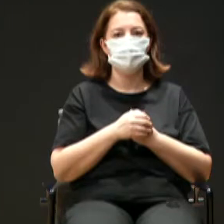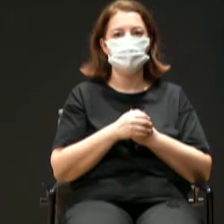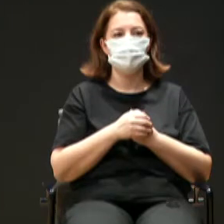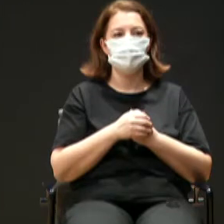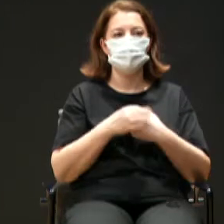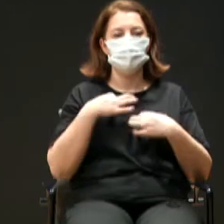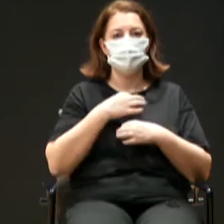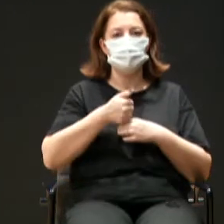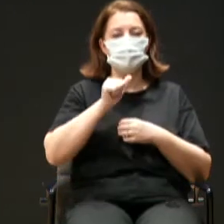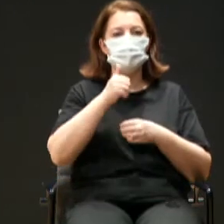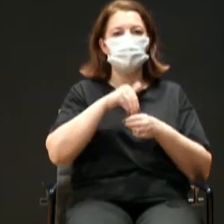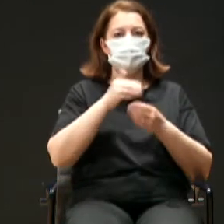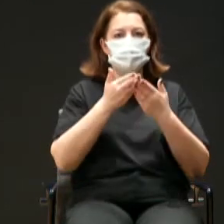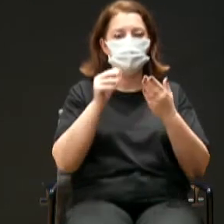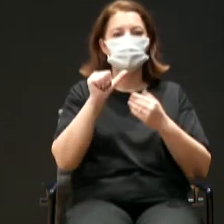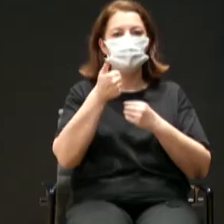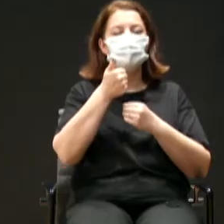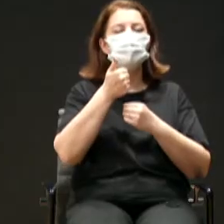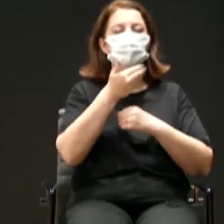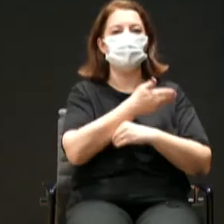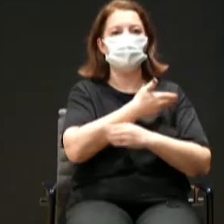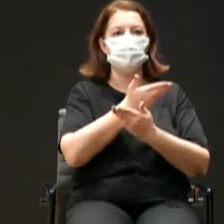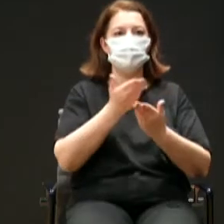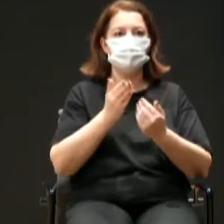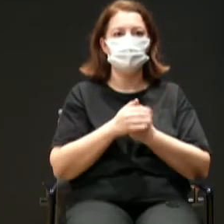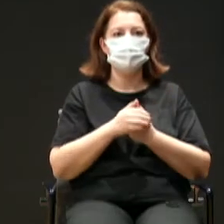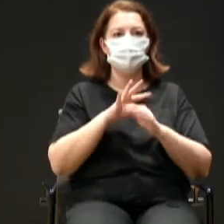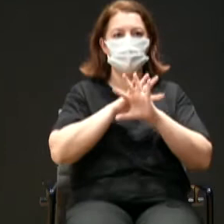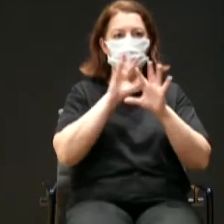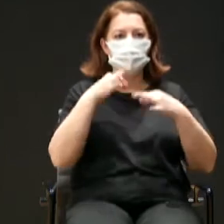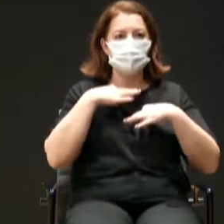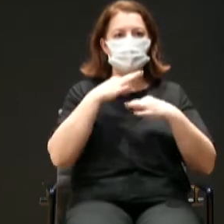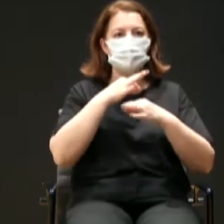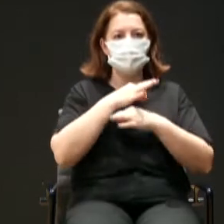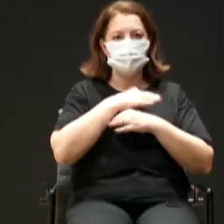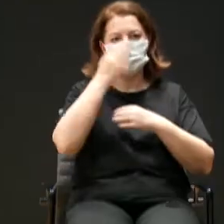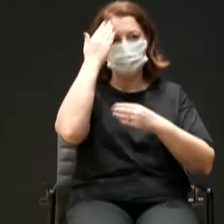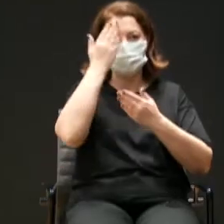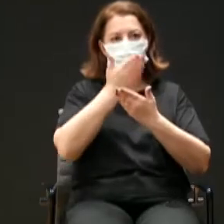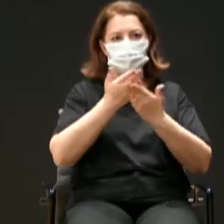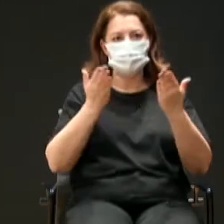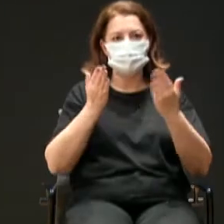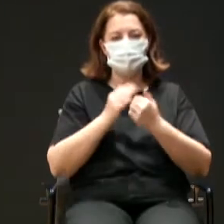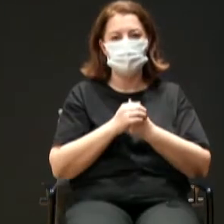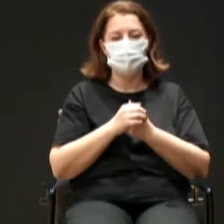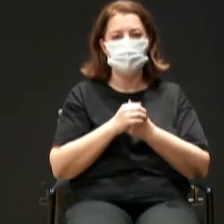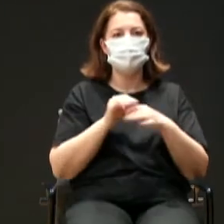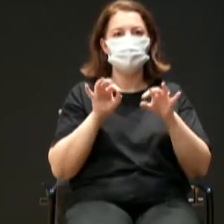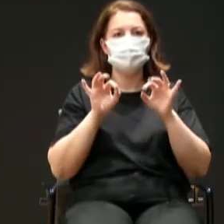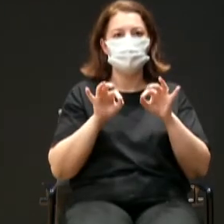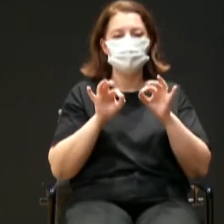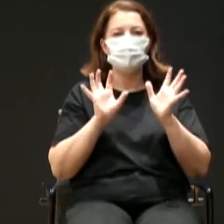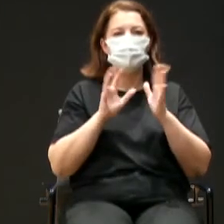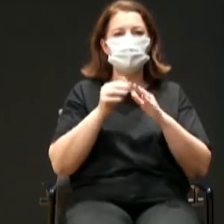Sayın Başkanım, değerli meclis, kıymetli hazırım. Herkesi saygıyla selamlıyorum öncelikle. Şimdi